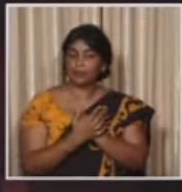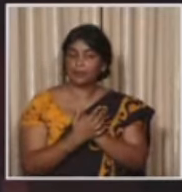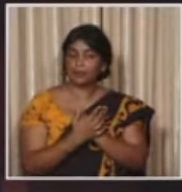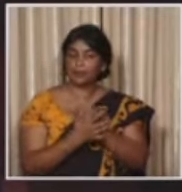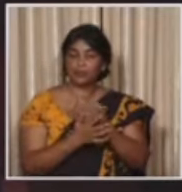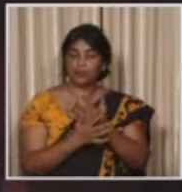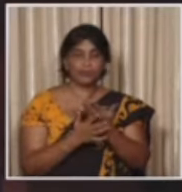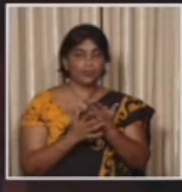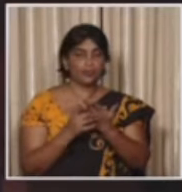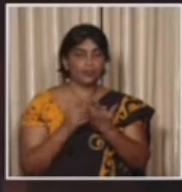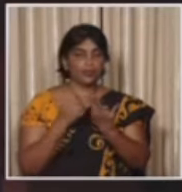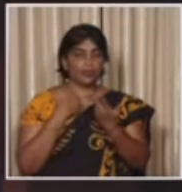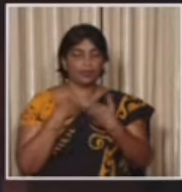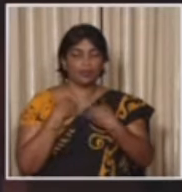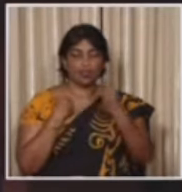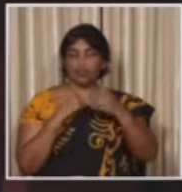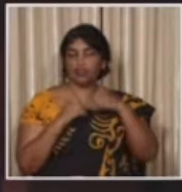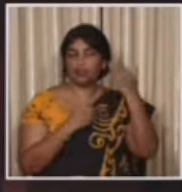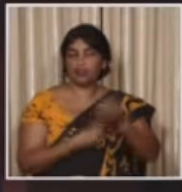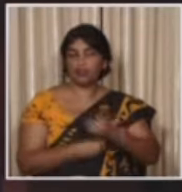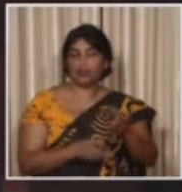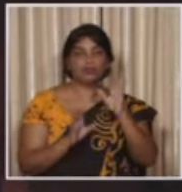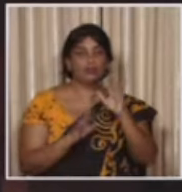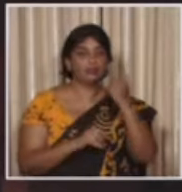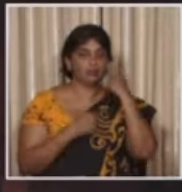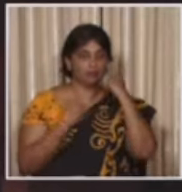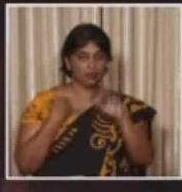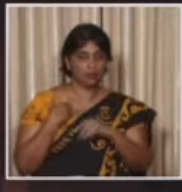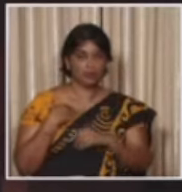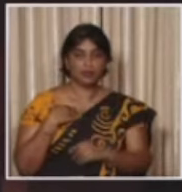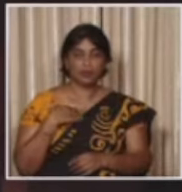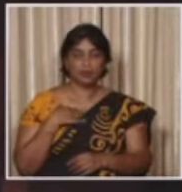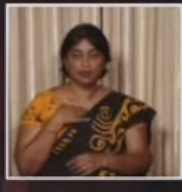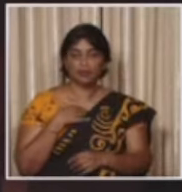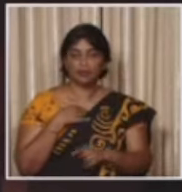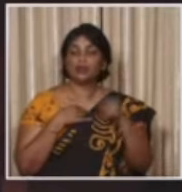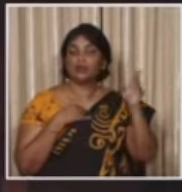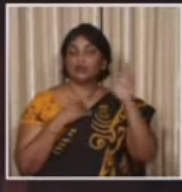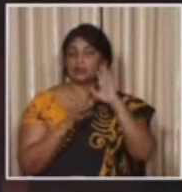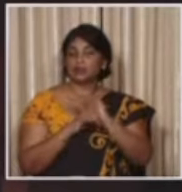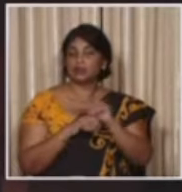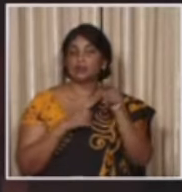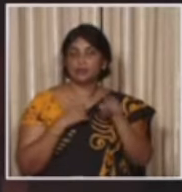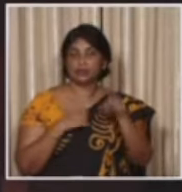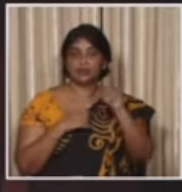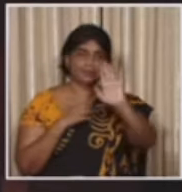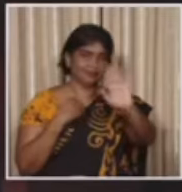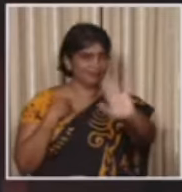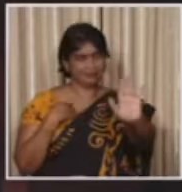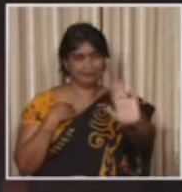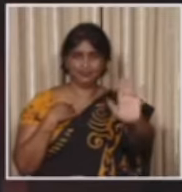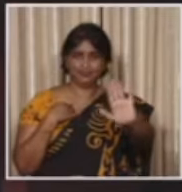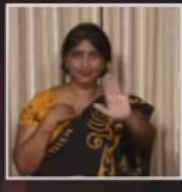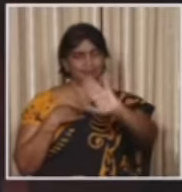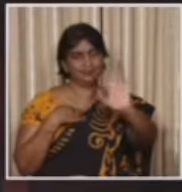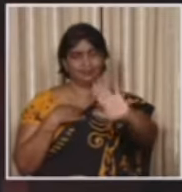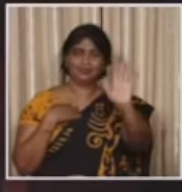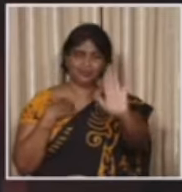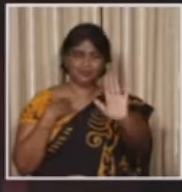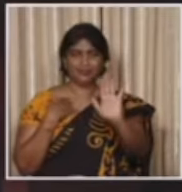බුන්වත් භාවයට පත්වීමේ අවදානමක් ඇති කරයි. මේ ඔබතුමා කරපු ප්‍රකාශන ඔබතුමායි කතා නෑ ඔබතුමායි කතා